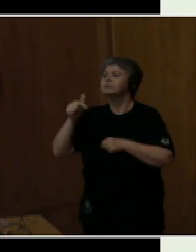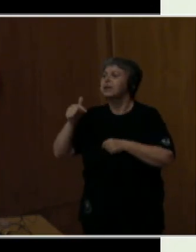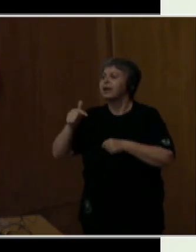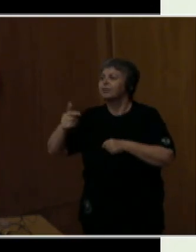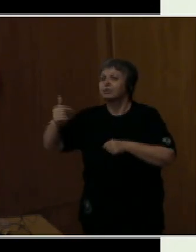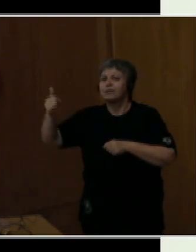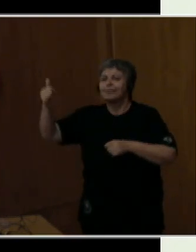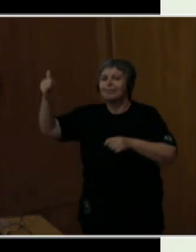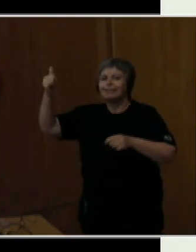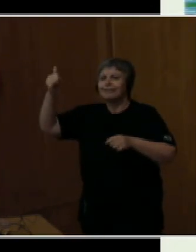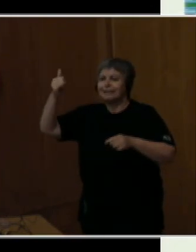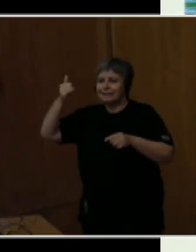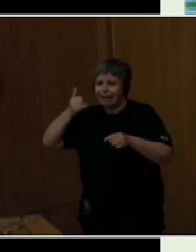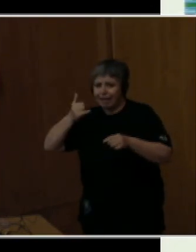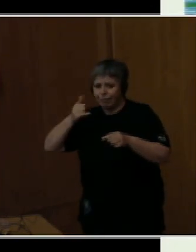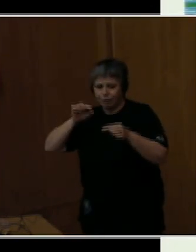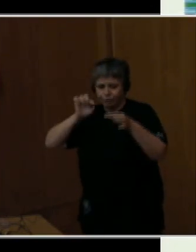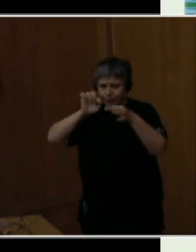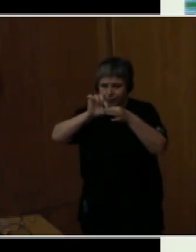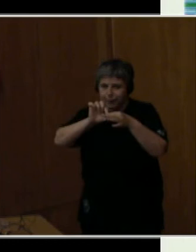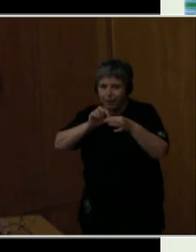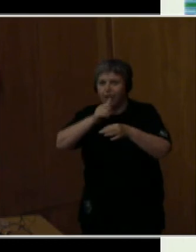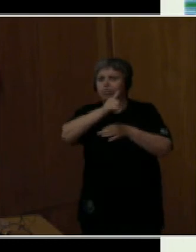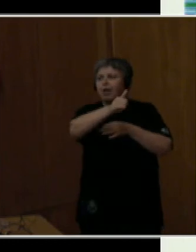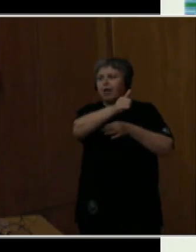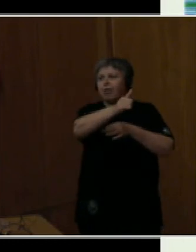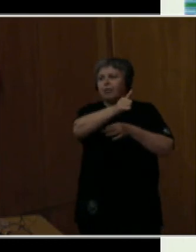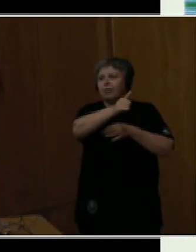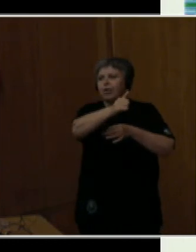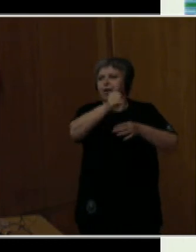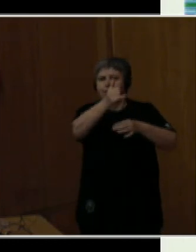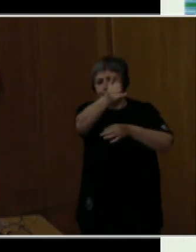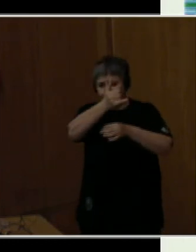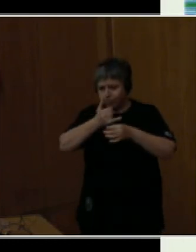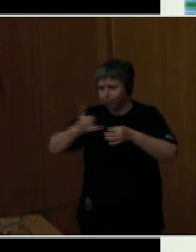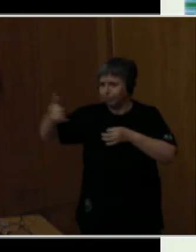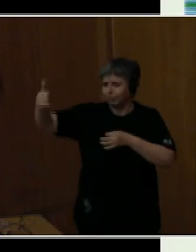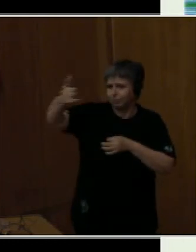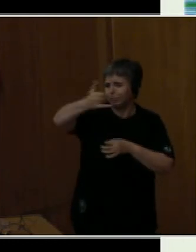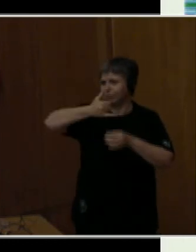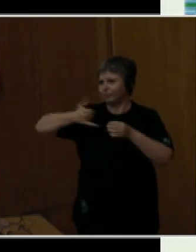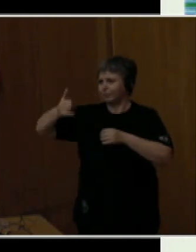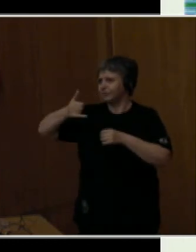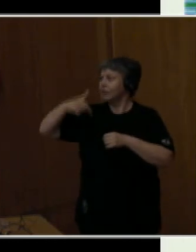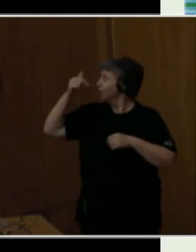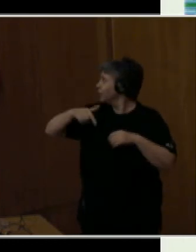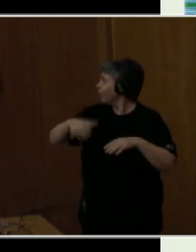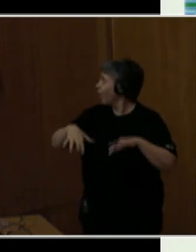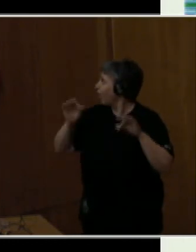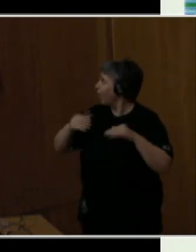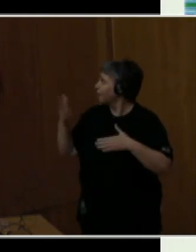τηλεφωνικές συσκευές πρακτικά από τη μία και την άλλη μεριά, έχουμε φτάσει σε μια τέτοια κατάσταση περίπου, που έχουμε